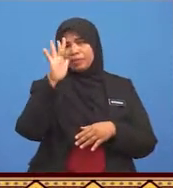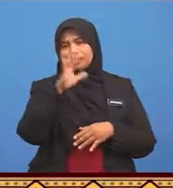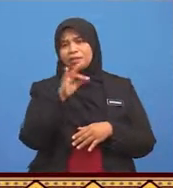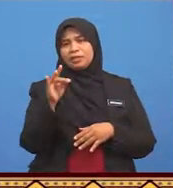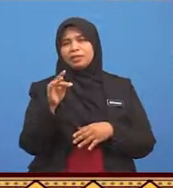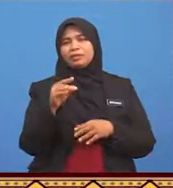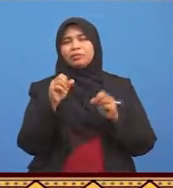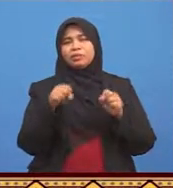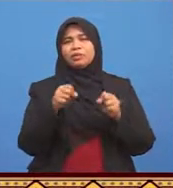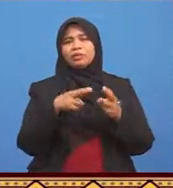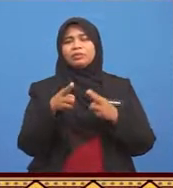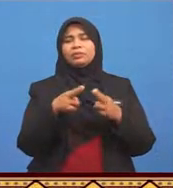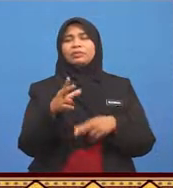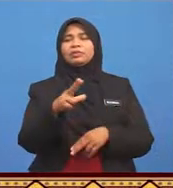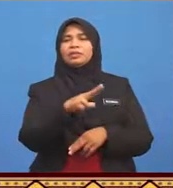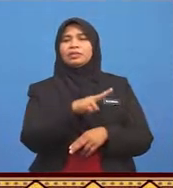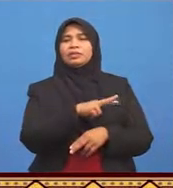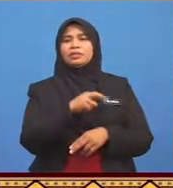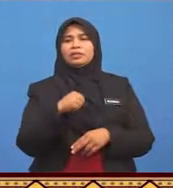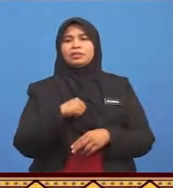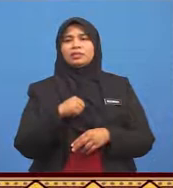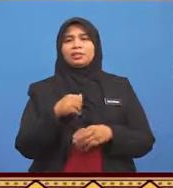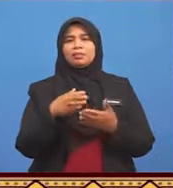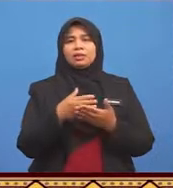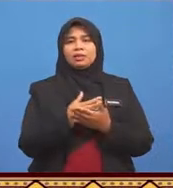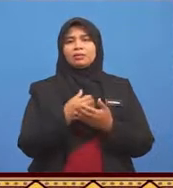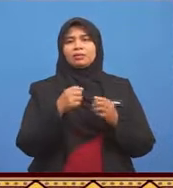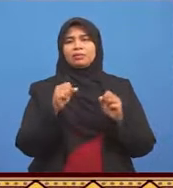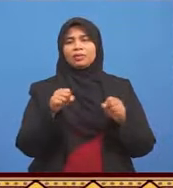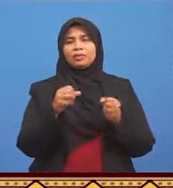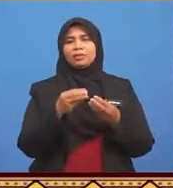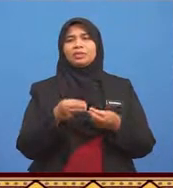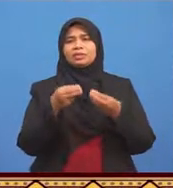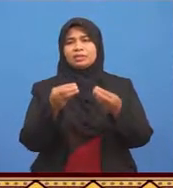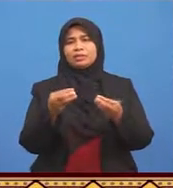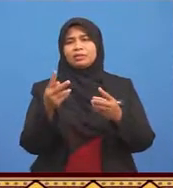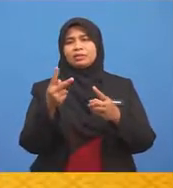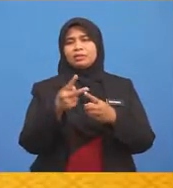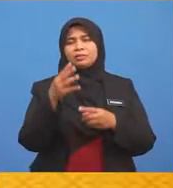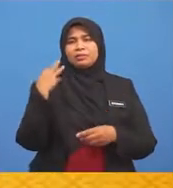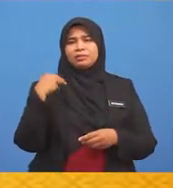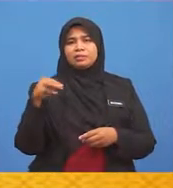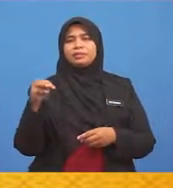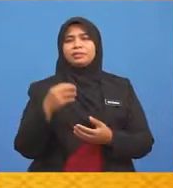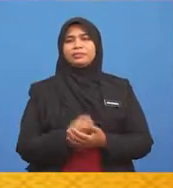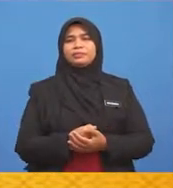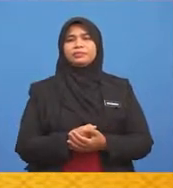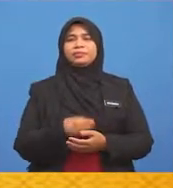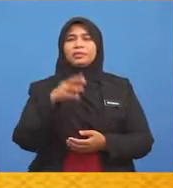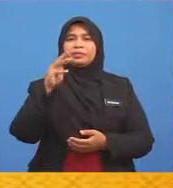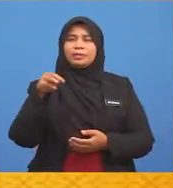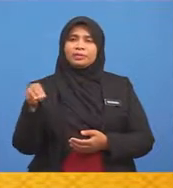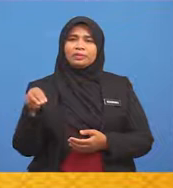mereka sendiri, barulah harta tersebut wajar diserahkan kepada mereka.